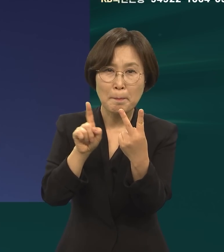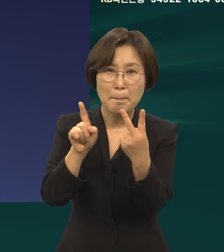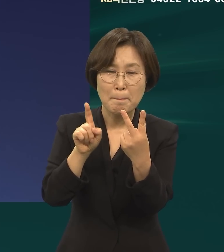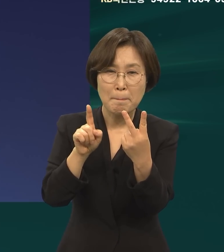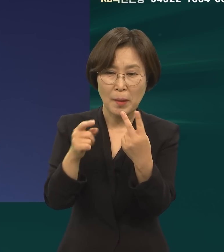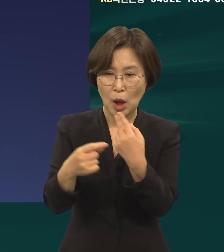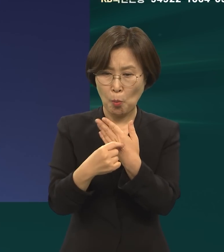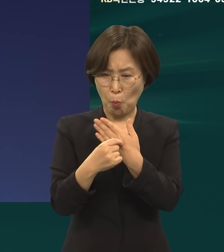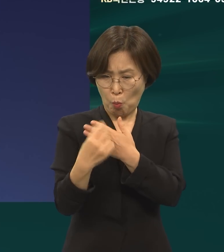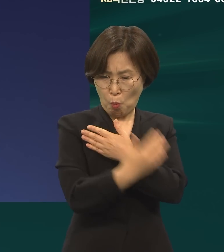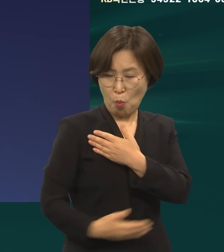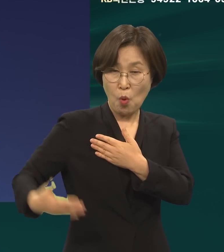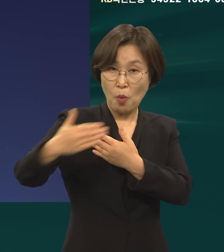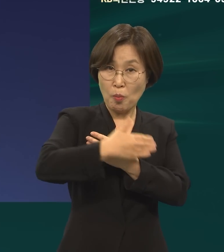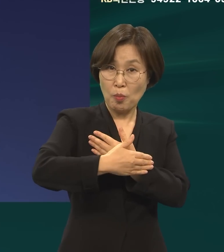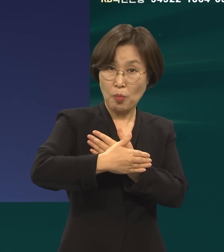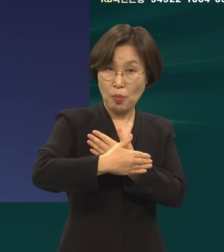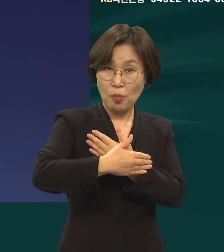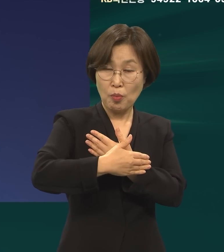육체적으로.